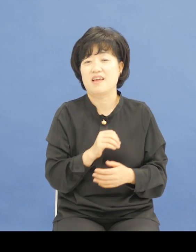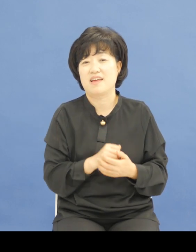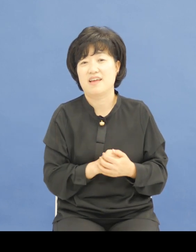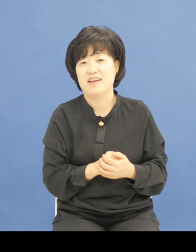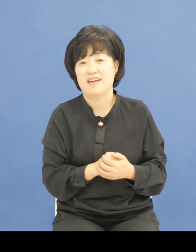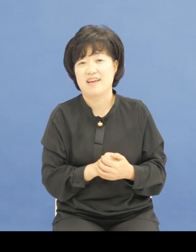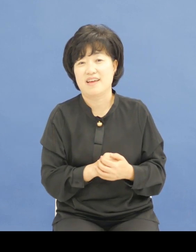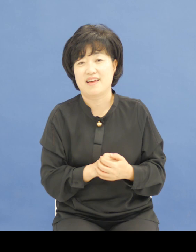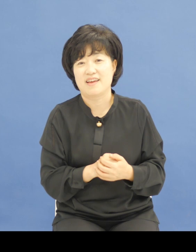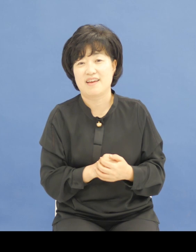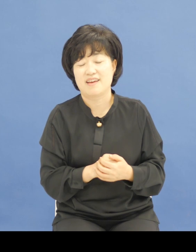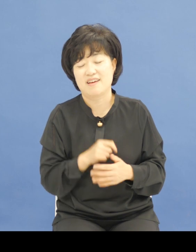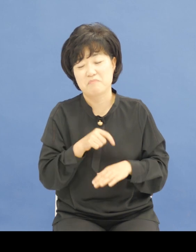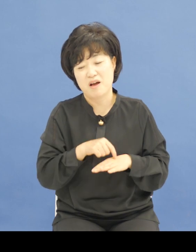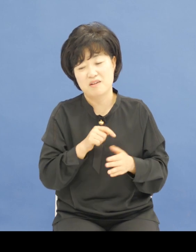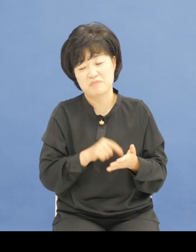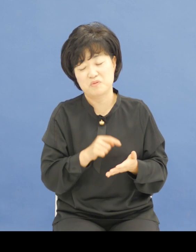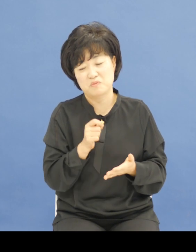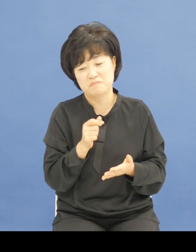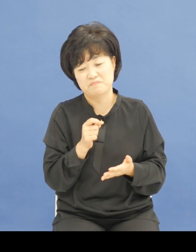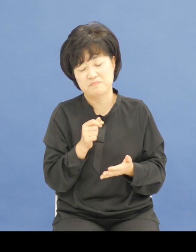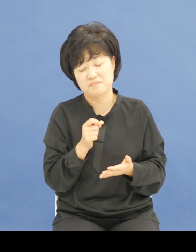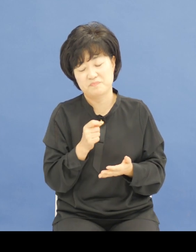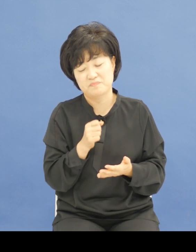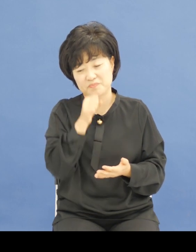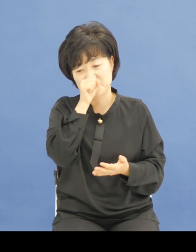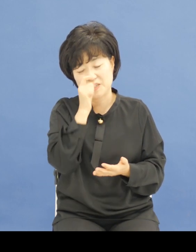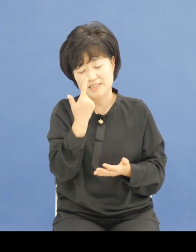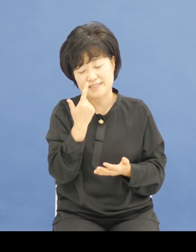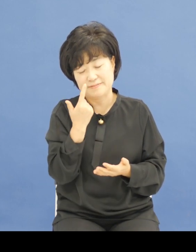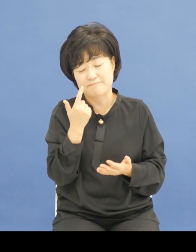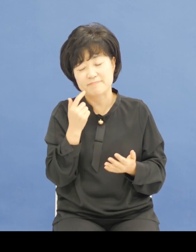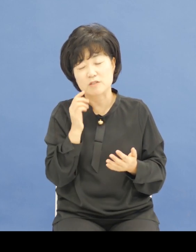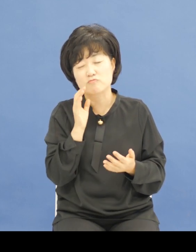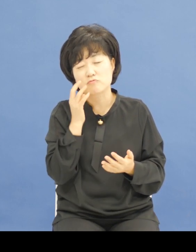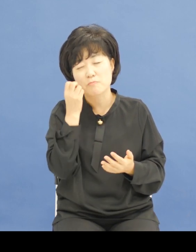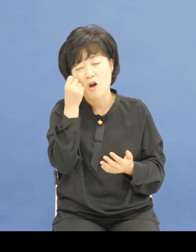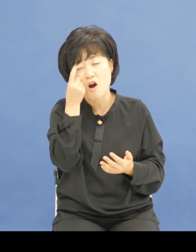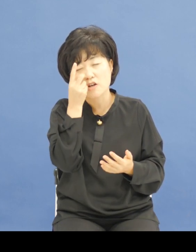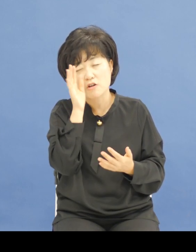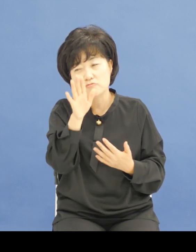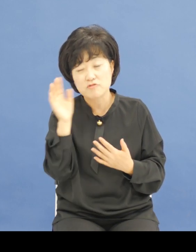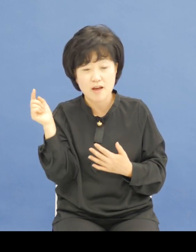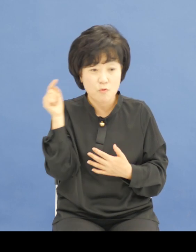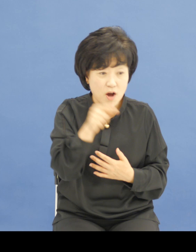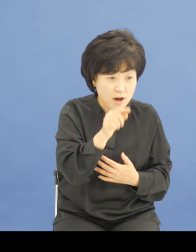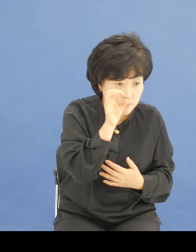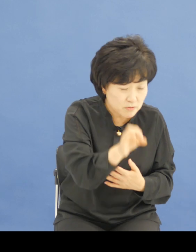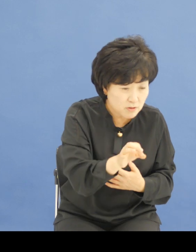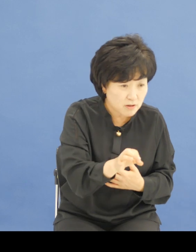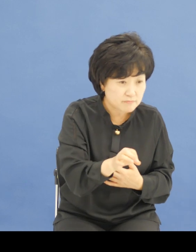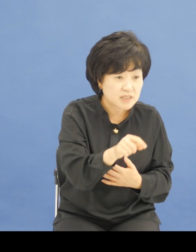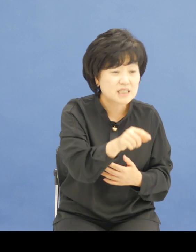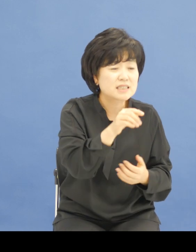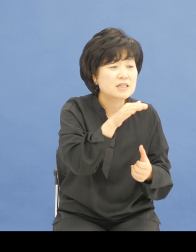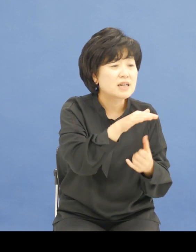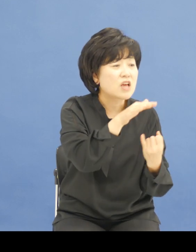이제 마음이 꺼려지는 거지. 그래서 그 아이는 지금 어떻게 됐냐 하니까 예배드리러 왔다는 거예요, 여기에.